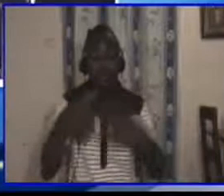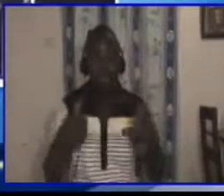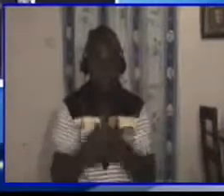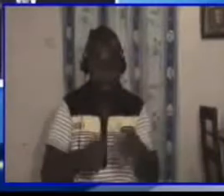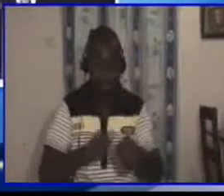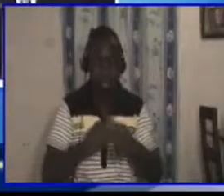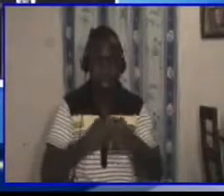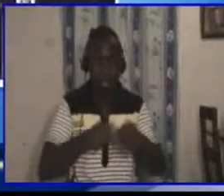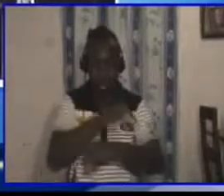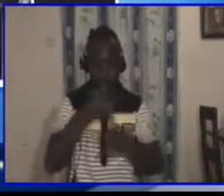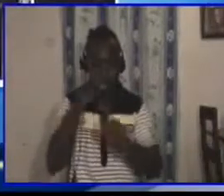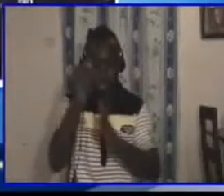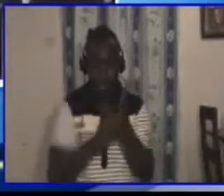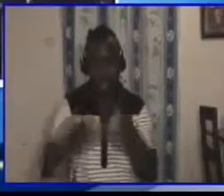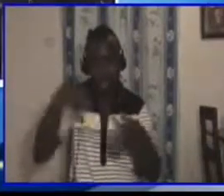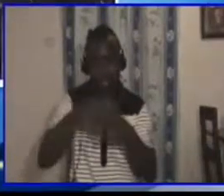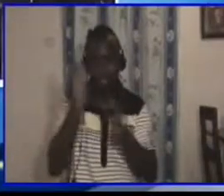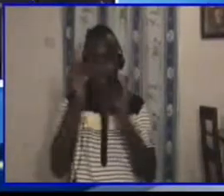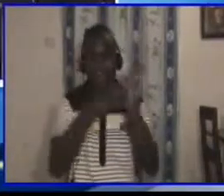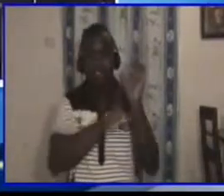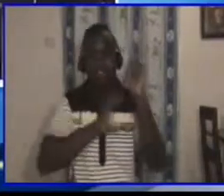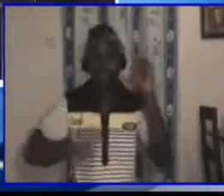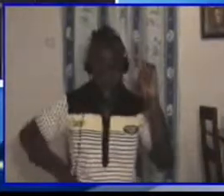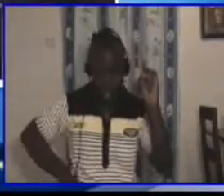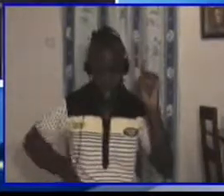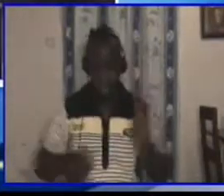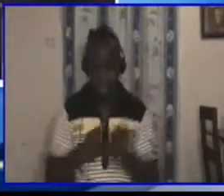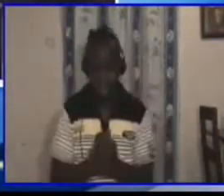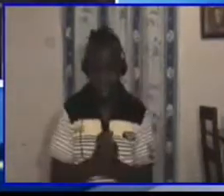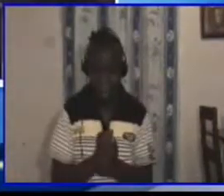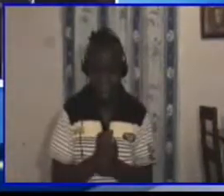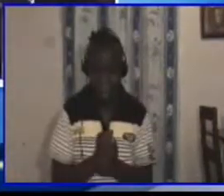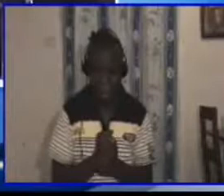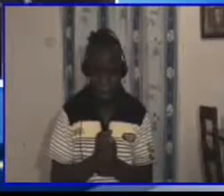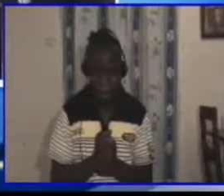in galati capitolo 3 verso 14